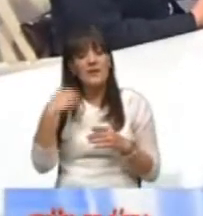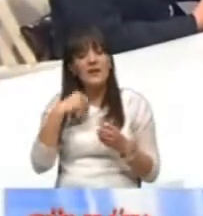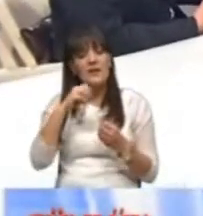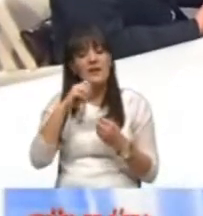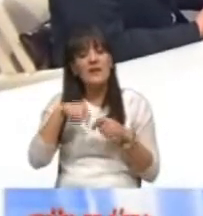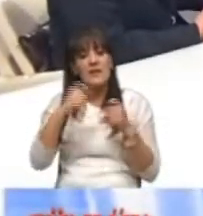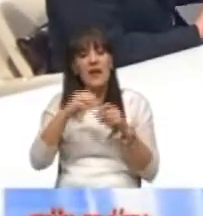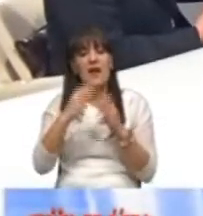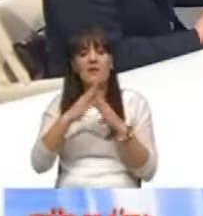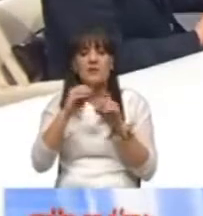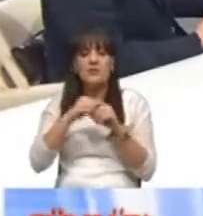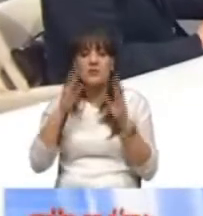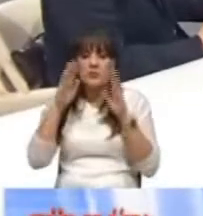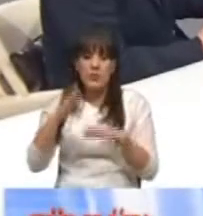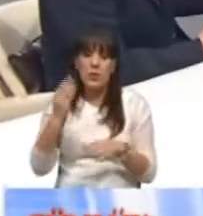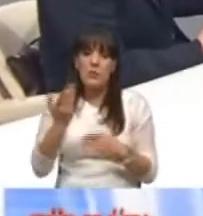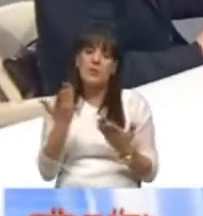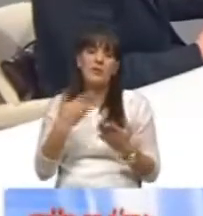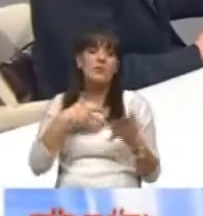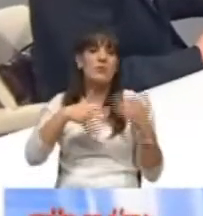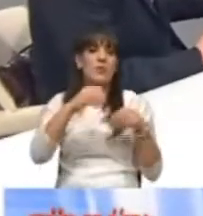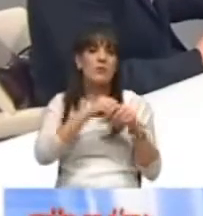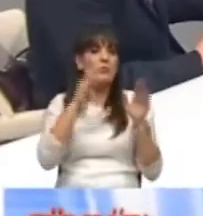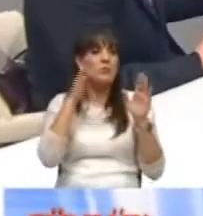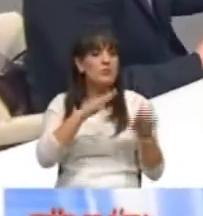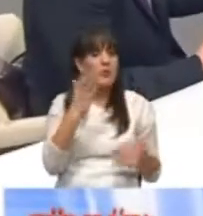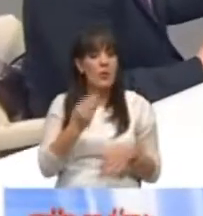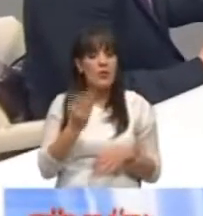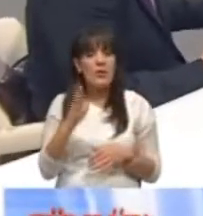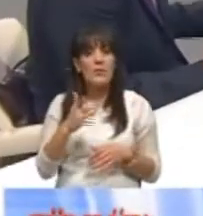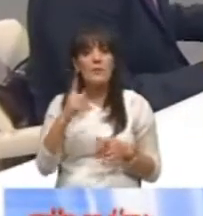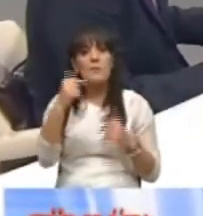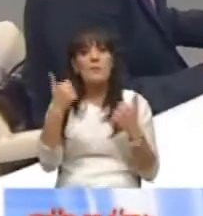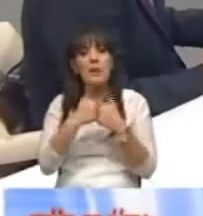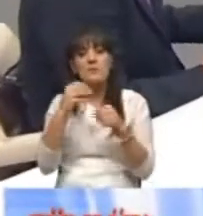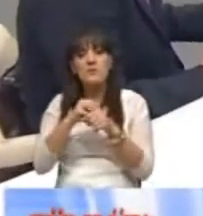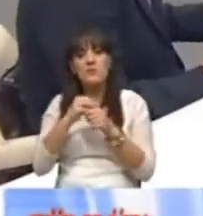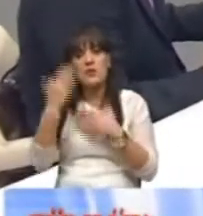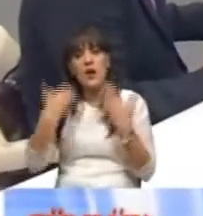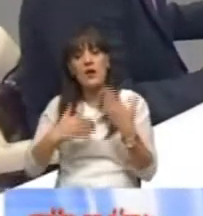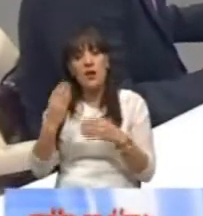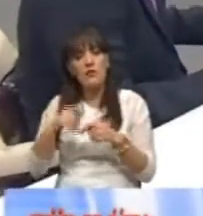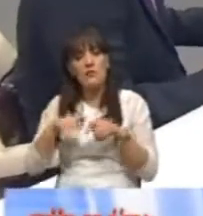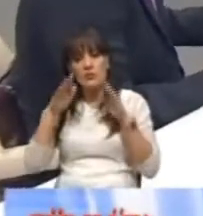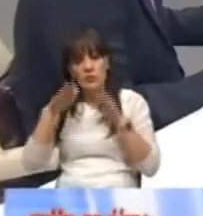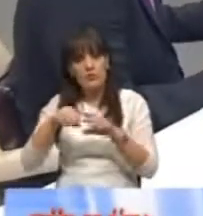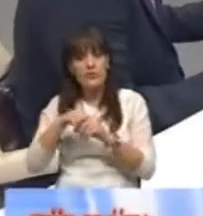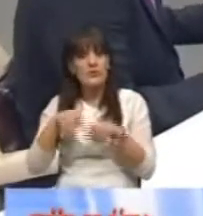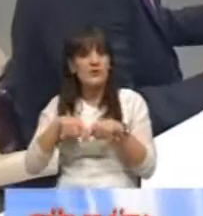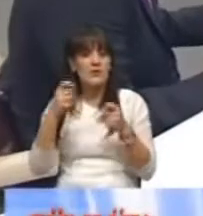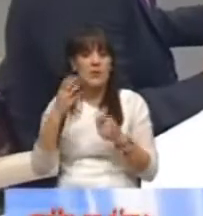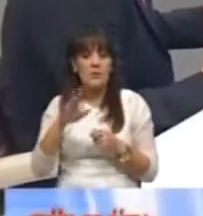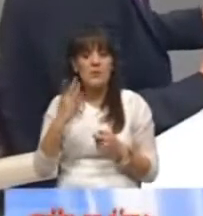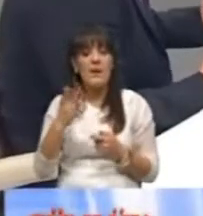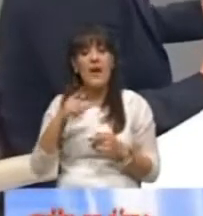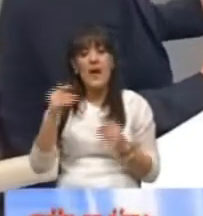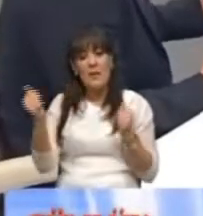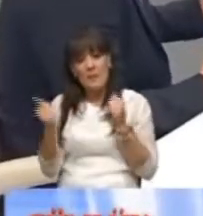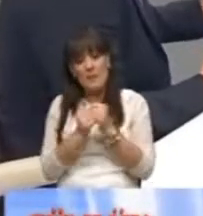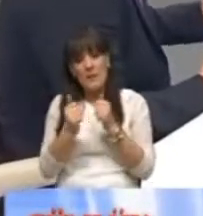Ama ev içinde basit düşme olabilir, ama sokakta düşme olabilir, ama maç esnasında bir yaralanma olabilir. Akabinde eğer ağrı ve